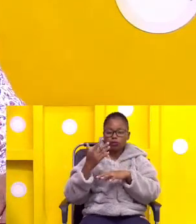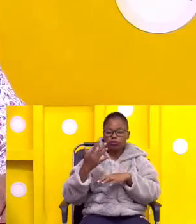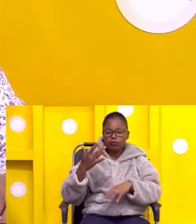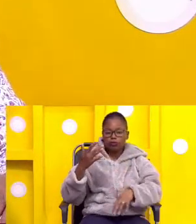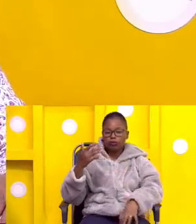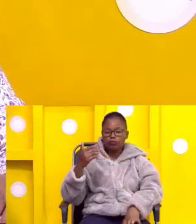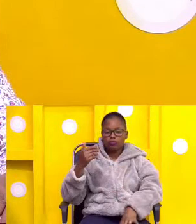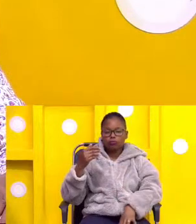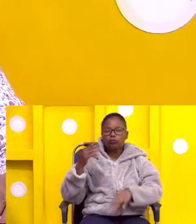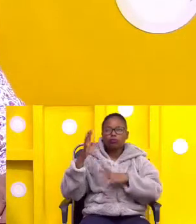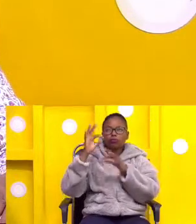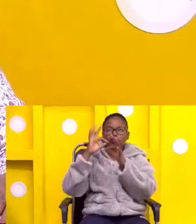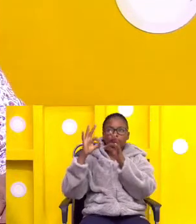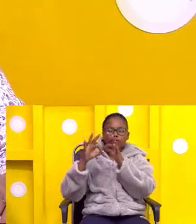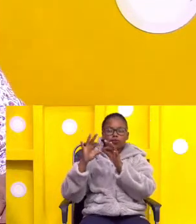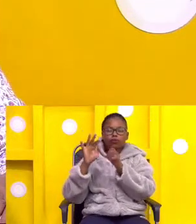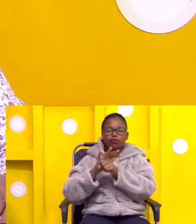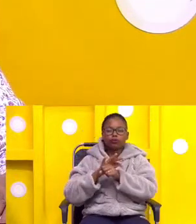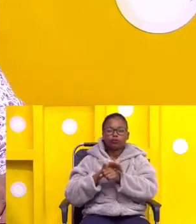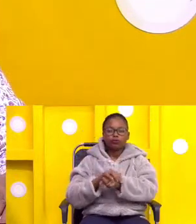Ngai wito ni mwihokeku.